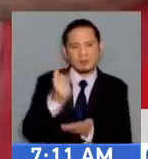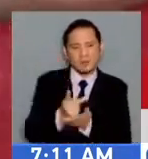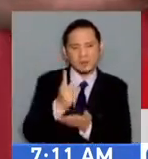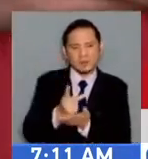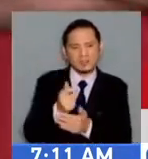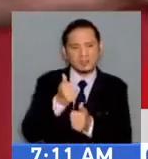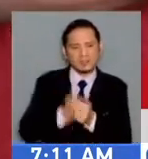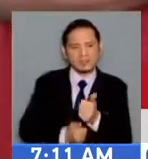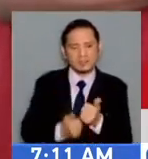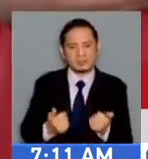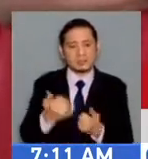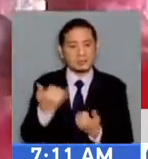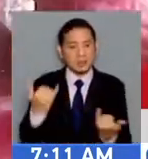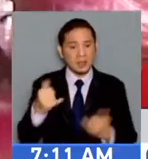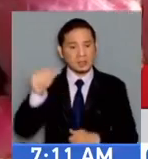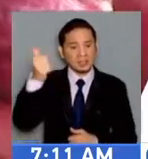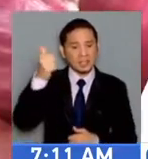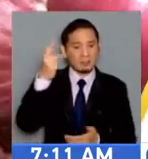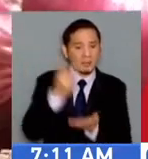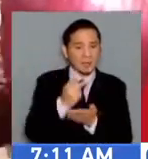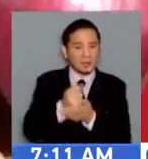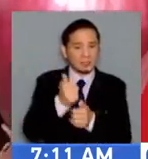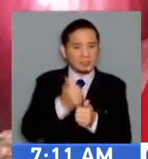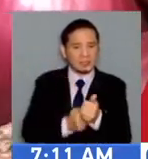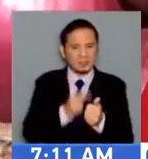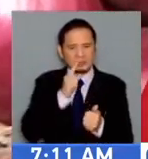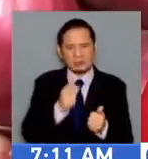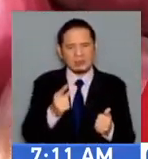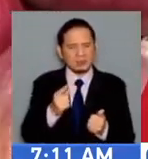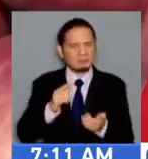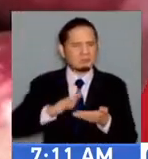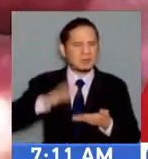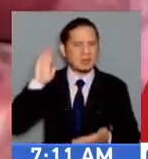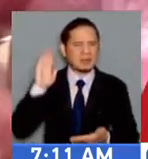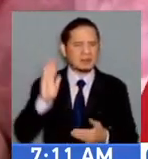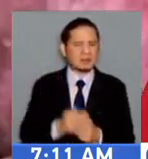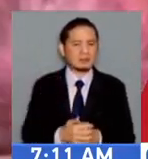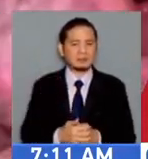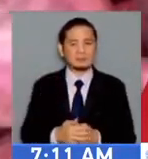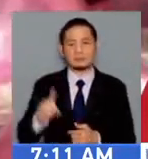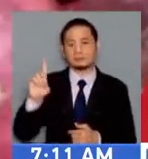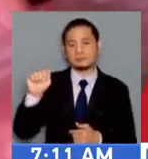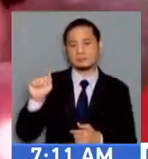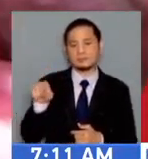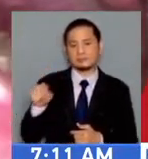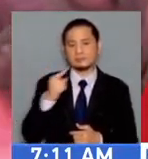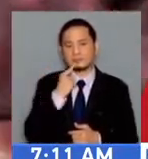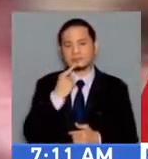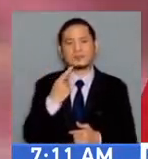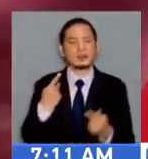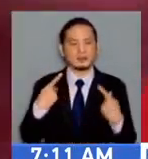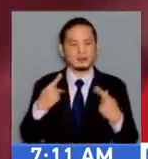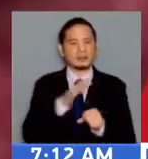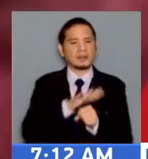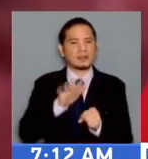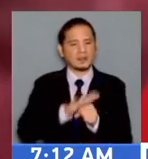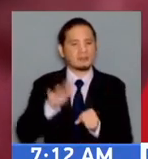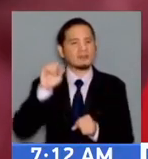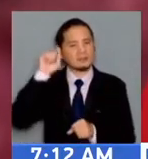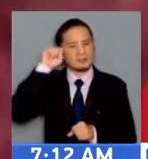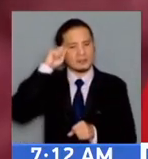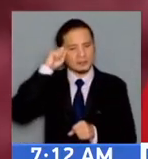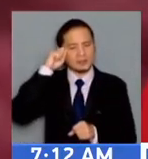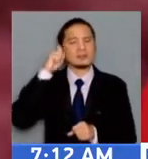piso, napakabigat po sa bulsa. Pero tiniyak ng DA na sapat ang supply ng pulang sibuyas ngayong magpapasko. Sa